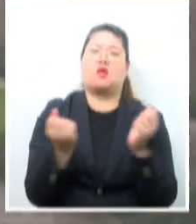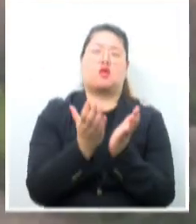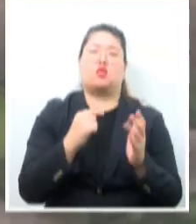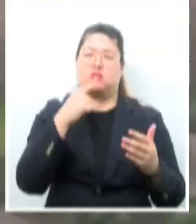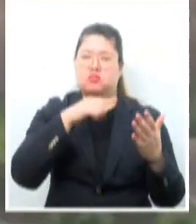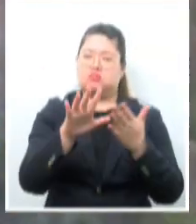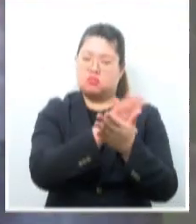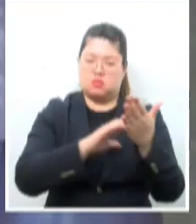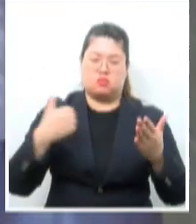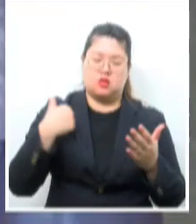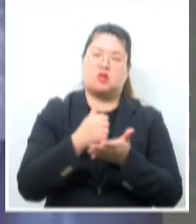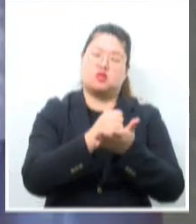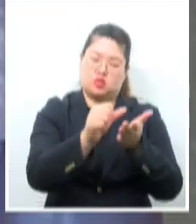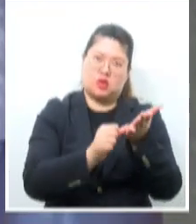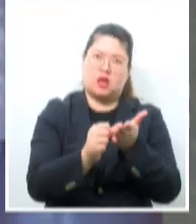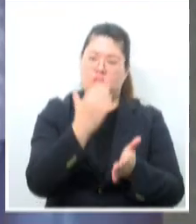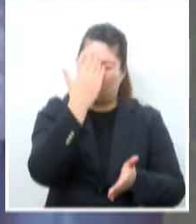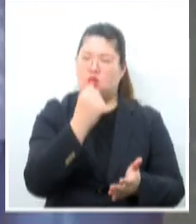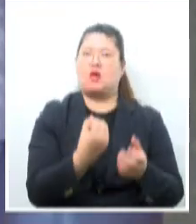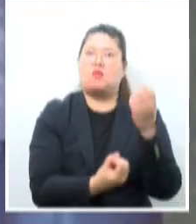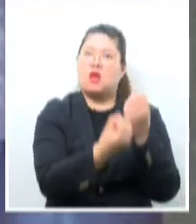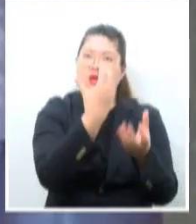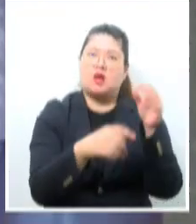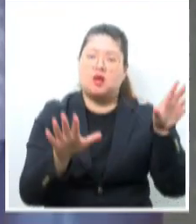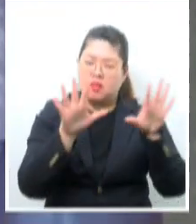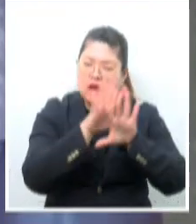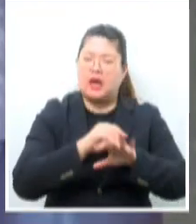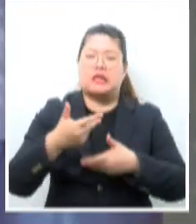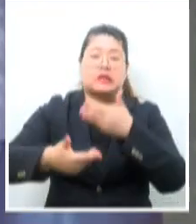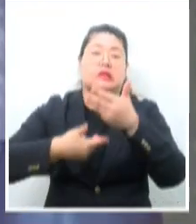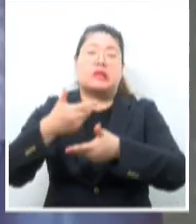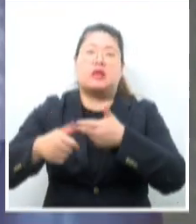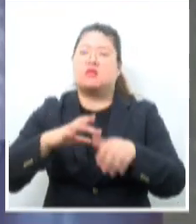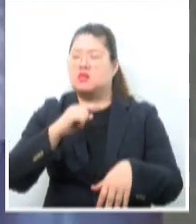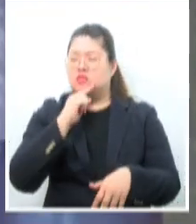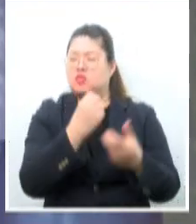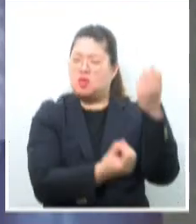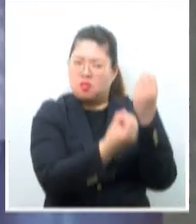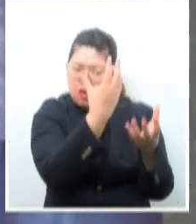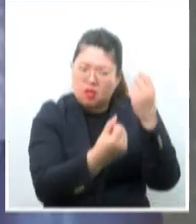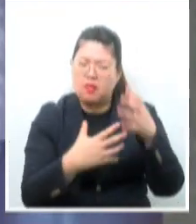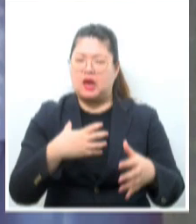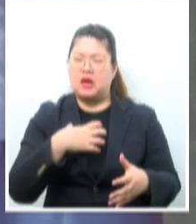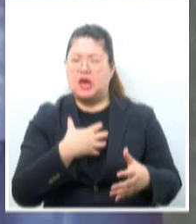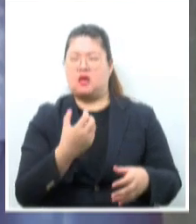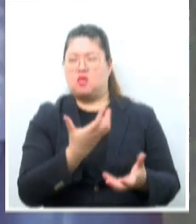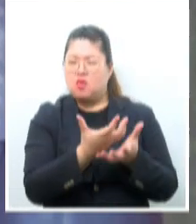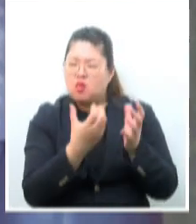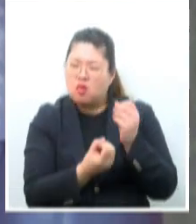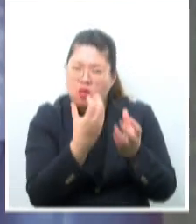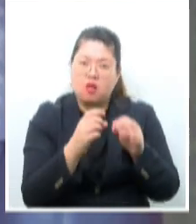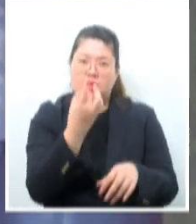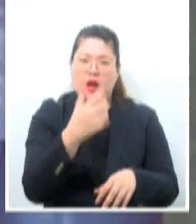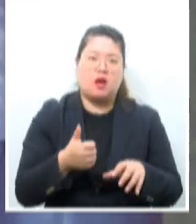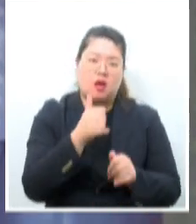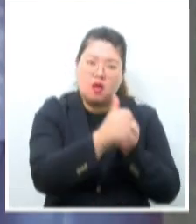ไขป่าไม้เปรียบเสมือนซูเปอร์มาร์เก็ตของชาวบ้านคือจะเอาอะไรก็เข้าไปเอาในป่านั่นแหละปัจจัย4ที่รู้จักคื